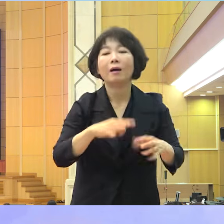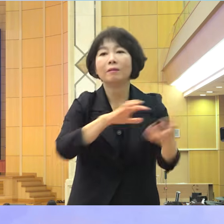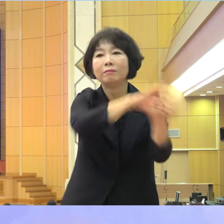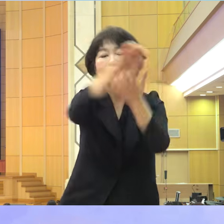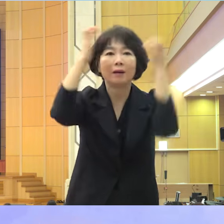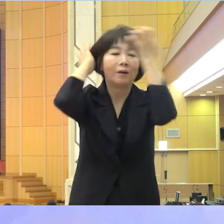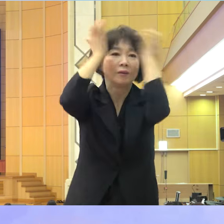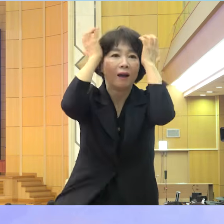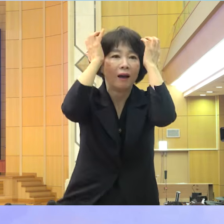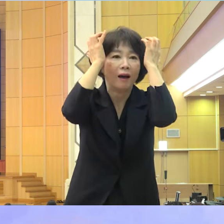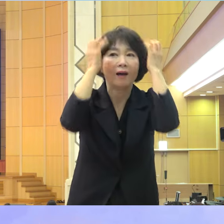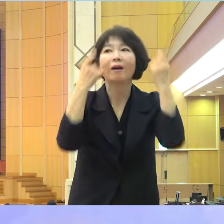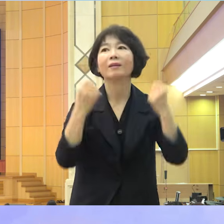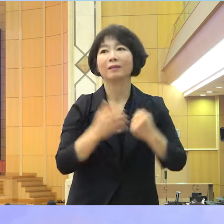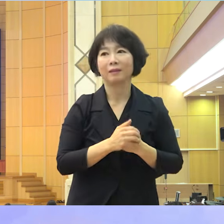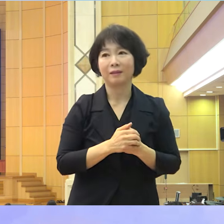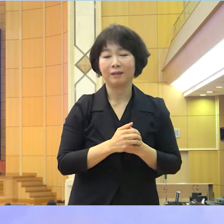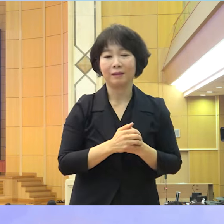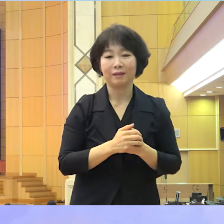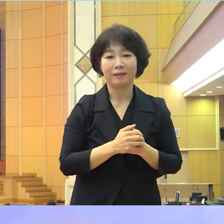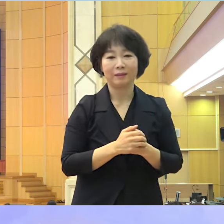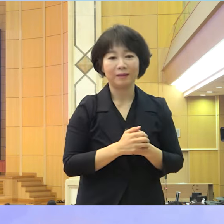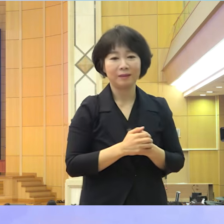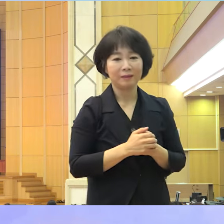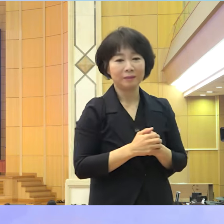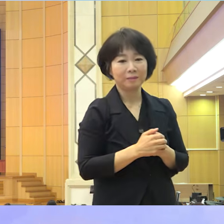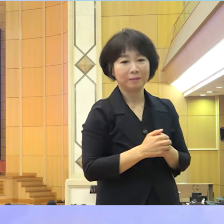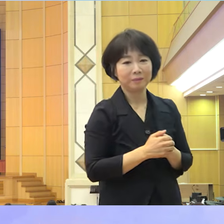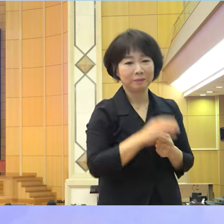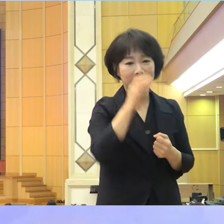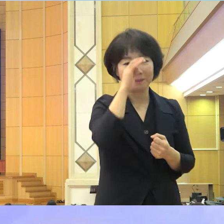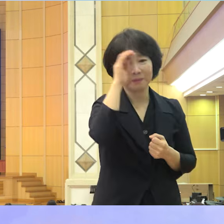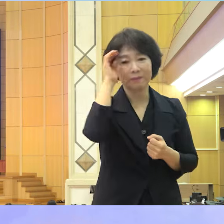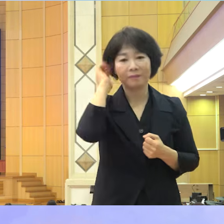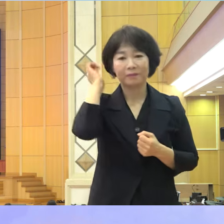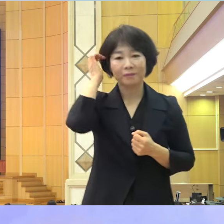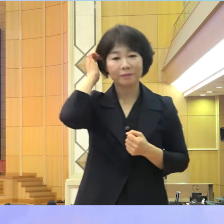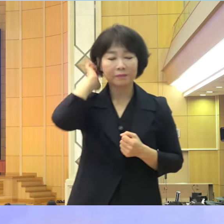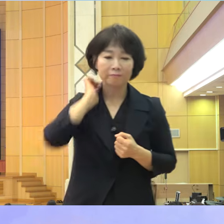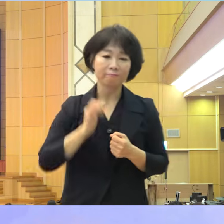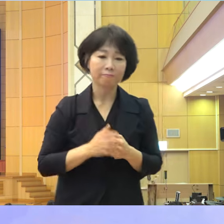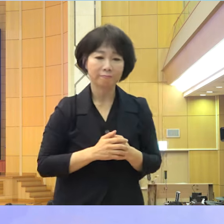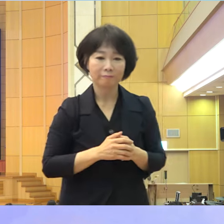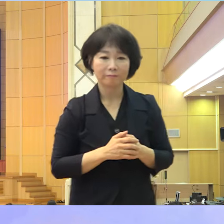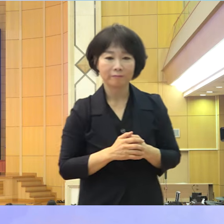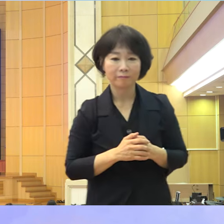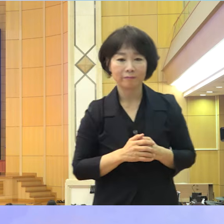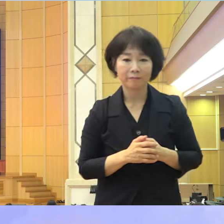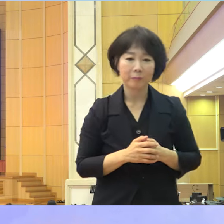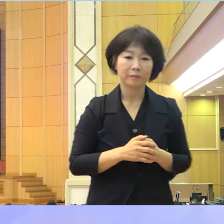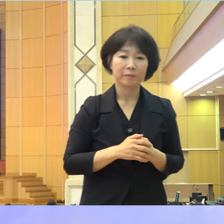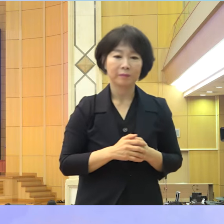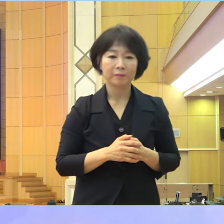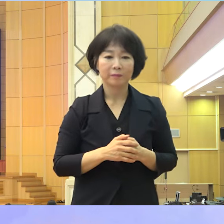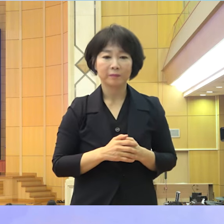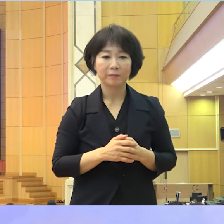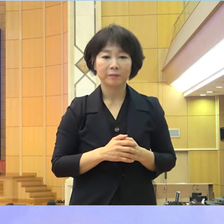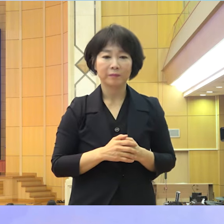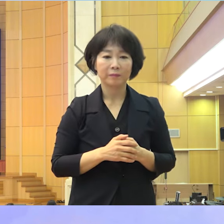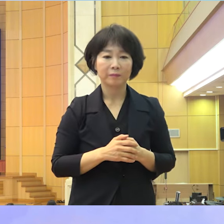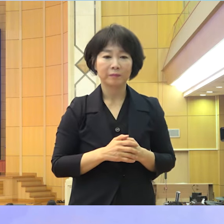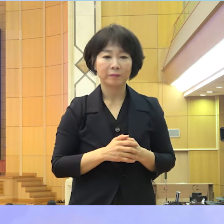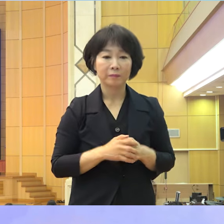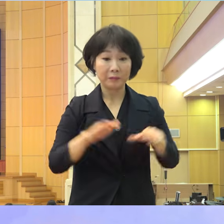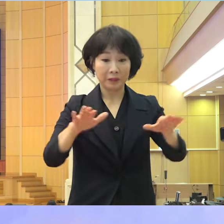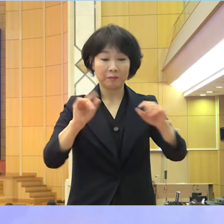근데 곧 제가 보고를 받았어요. 구청으로부터. 거기 곧 정리될 거라고. 그래서 거기